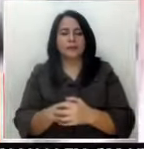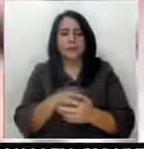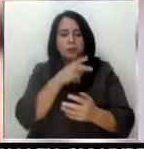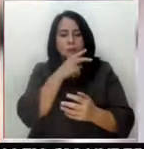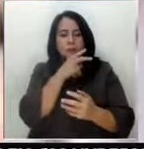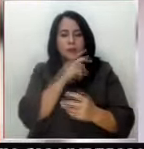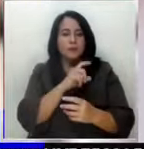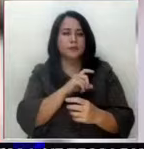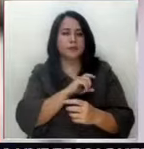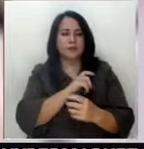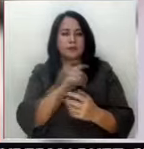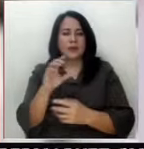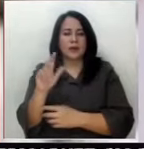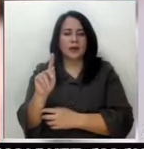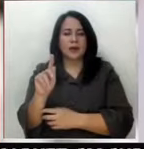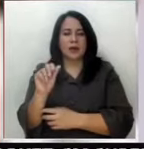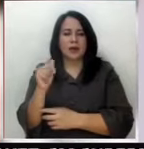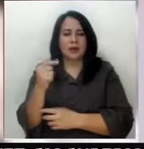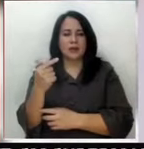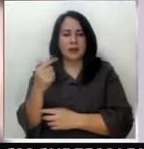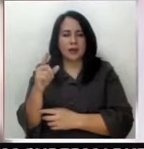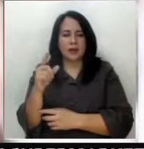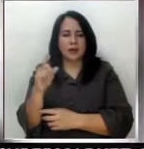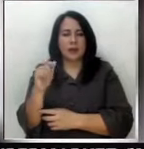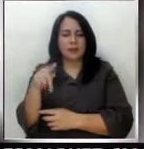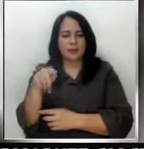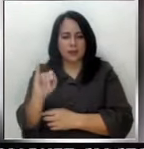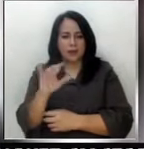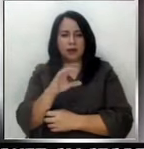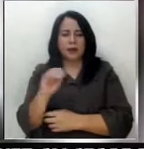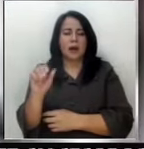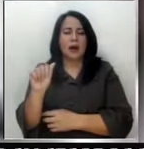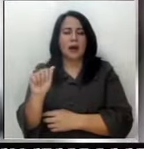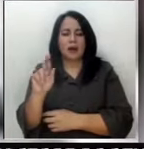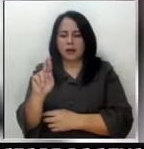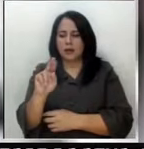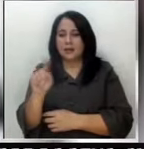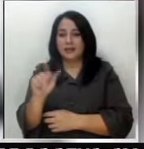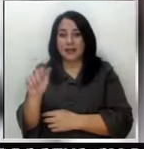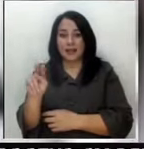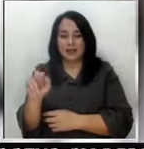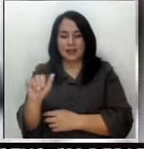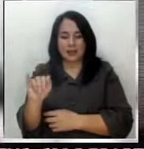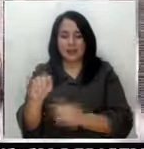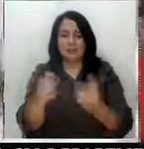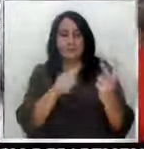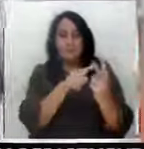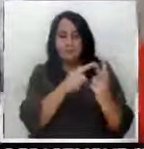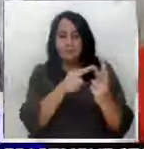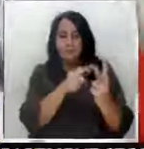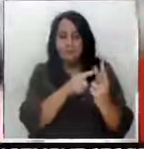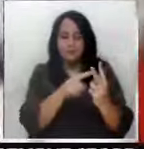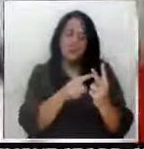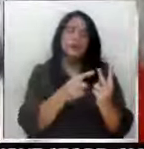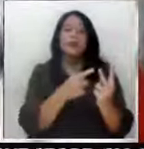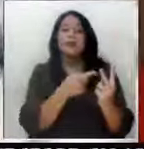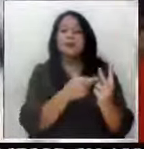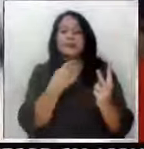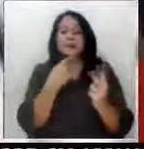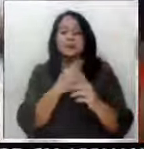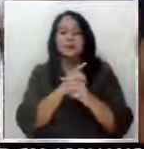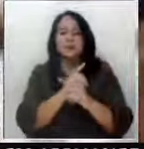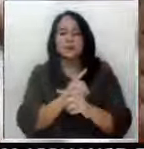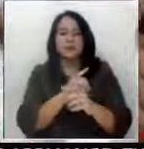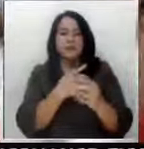sina Kadapi Membesa alias Engineer at Arzani Membisa alias Lapitos. Ayon kay Defense Secretary Gilberto